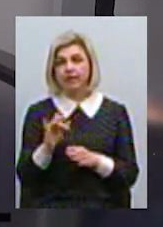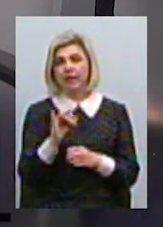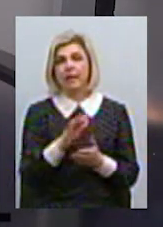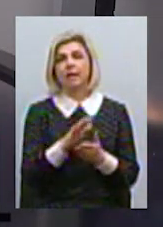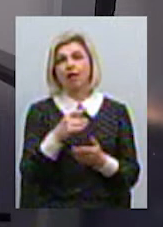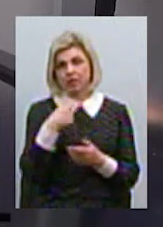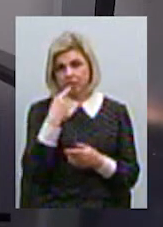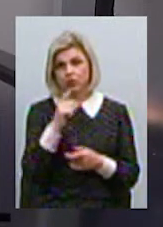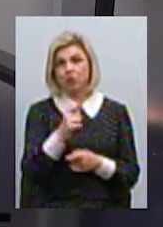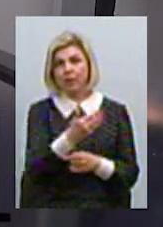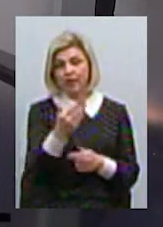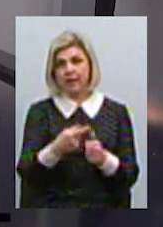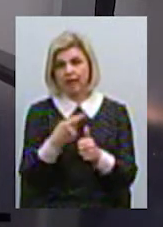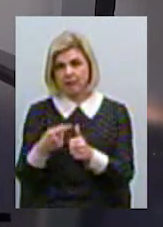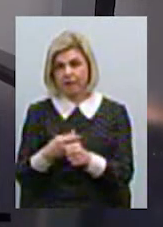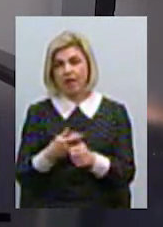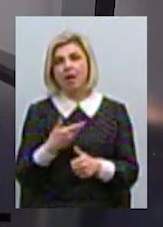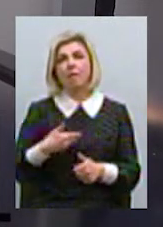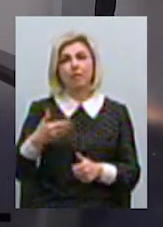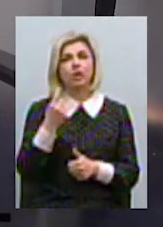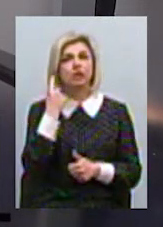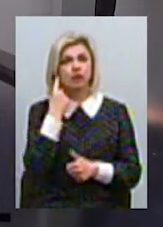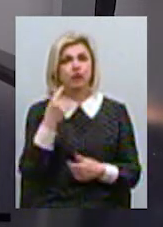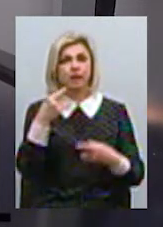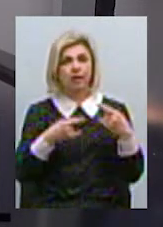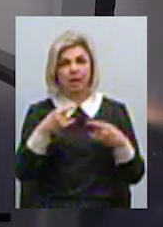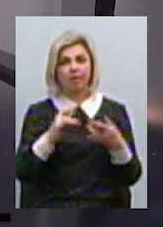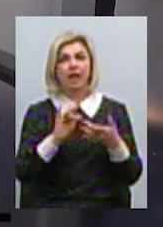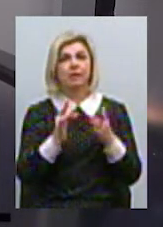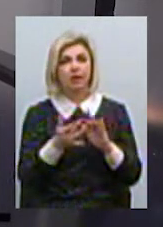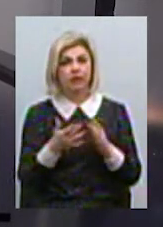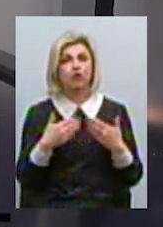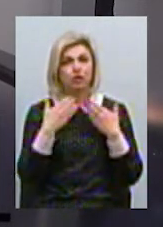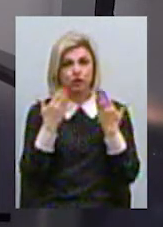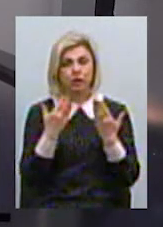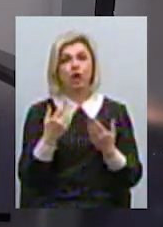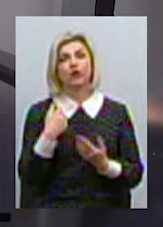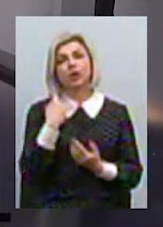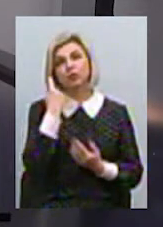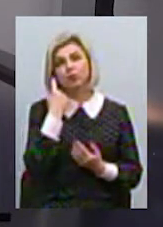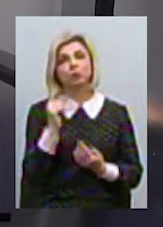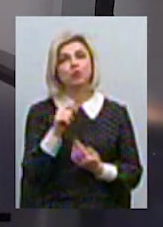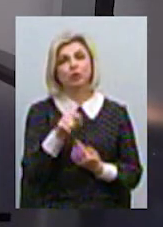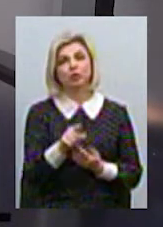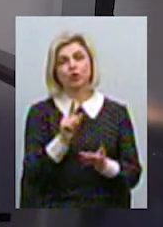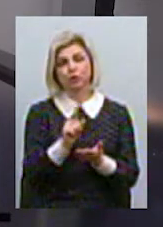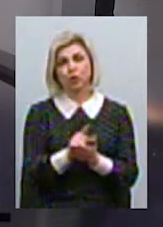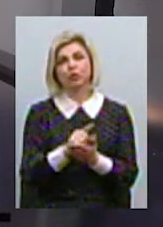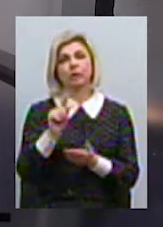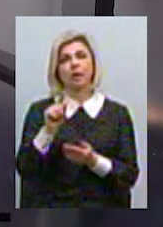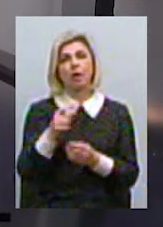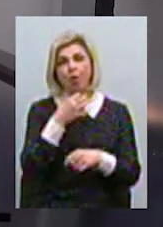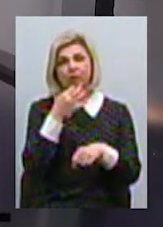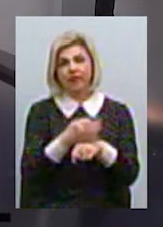назвали, і ми всі чули по телебаченню, в газетах, в інтернет-мережі читали, я думаю, що тут має відповідь відповідати правоохоронні органи,